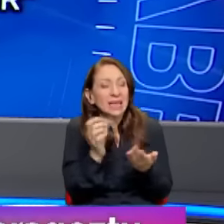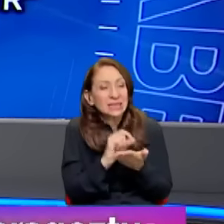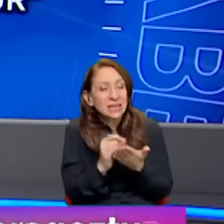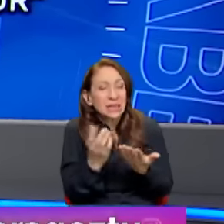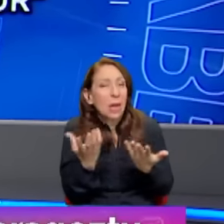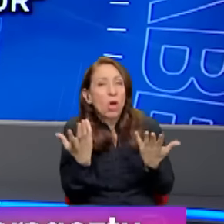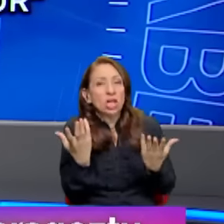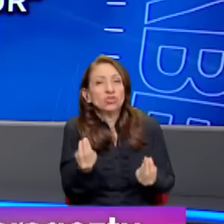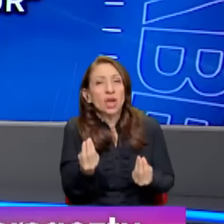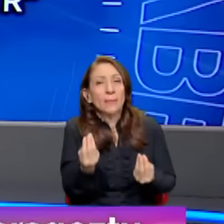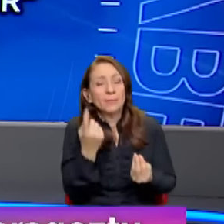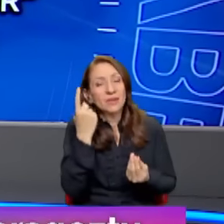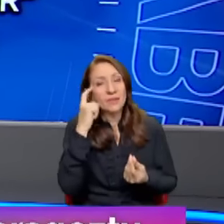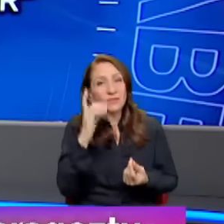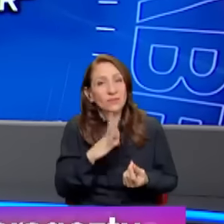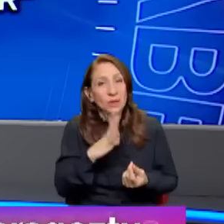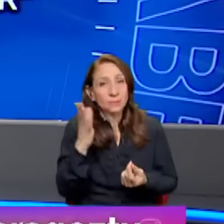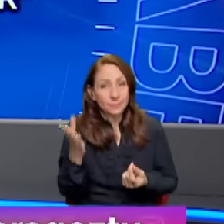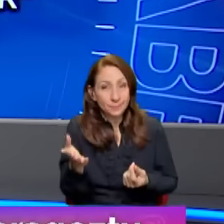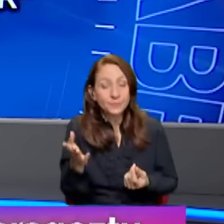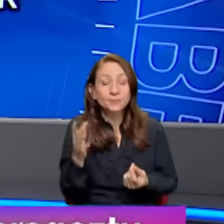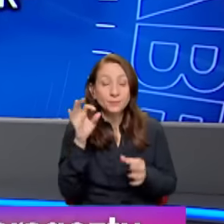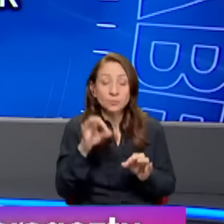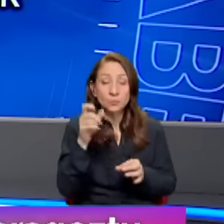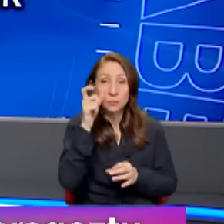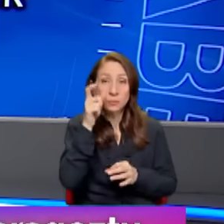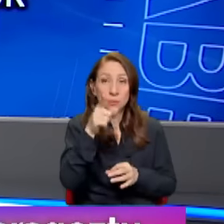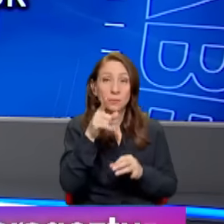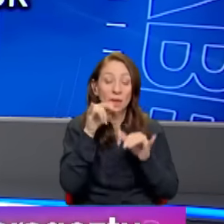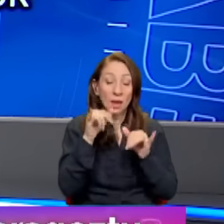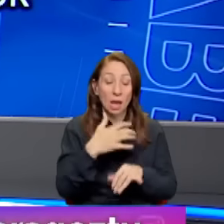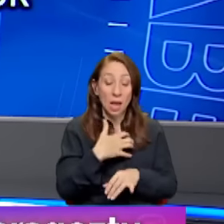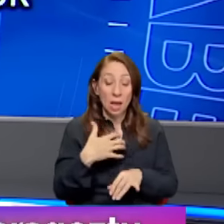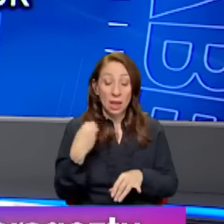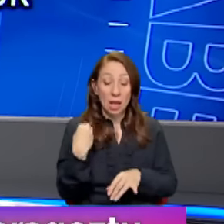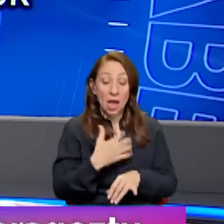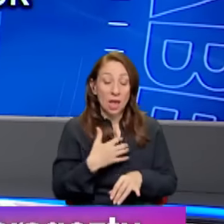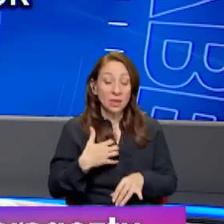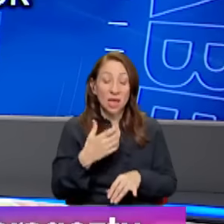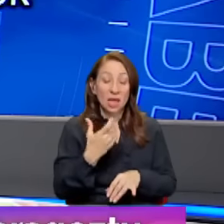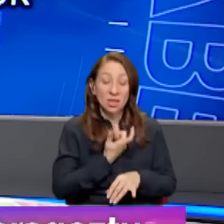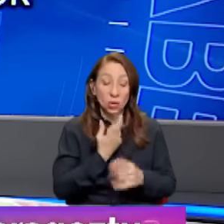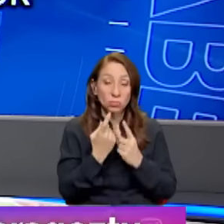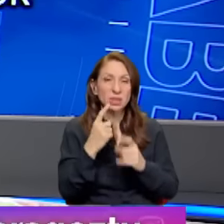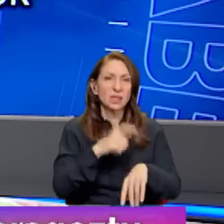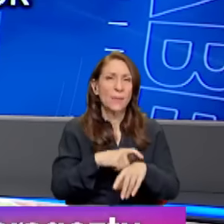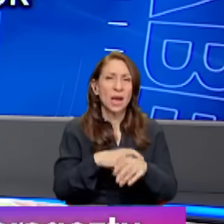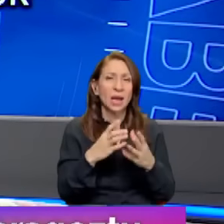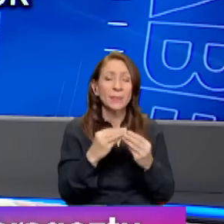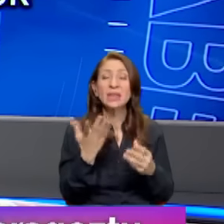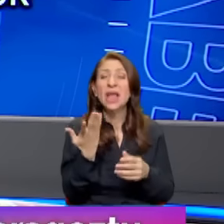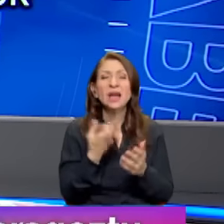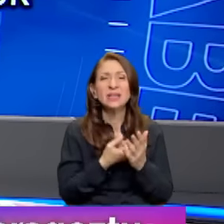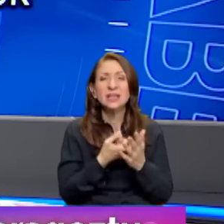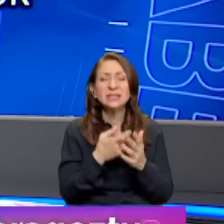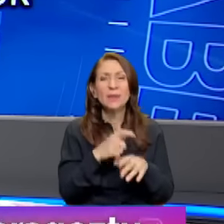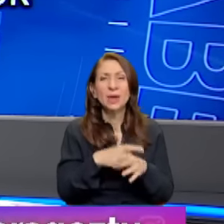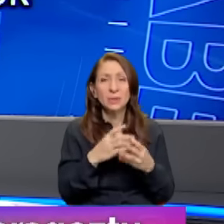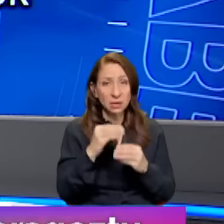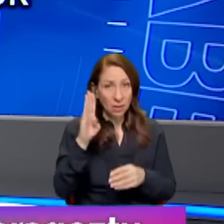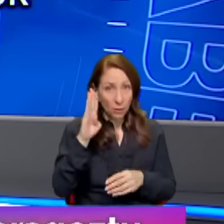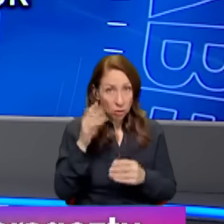olacak diye bir yaklaşım sergilemişti şimdi Özgür özelde yeni anayasayı konuşmak zaman kaybı ne adına zaman kaybı belki